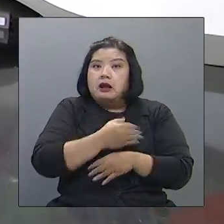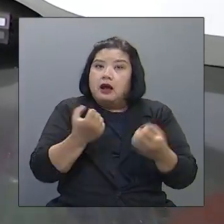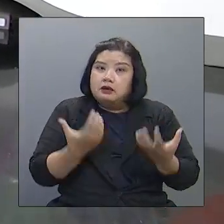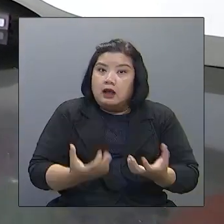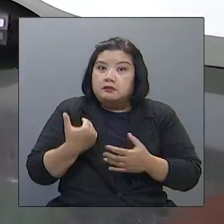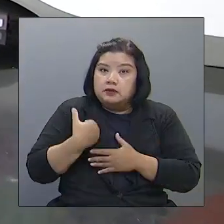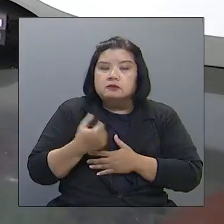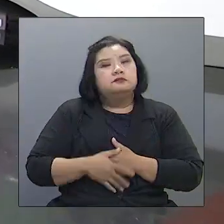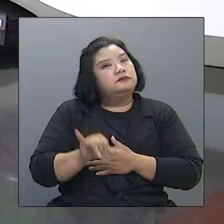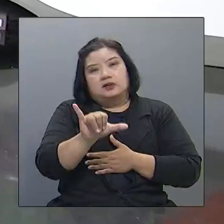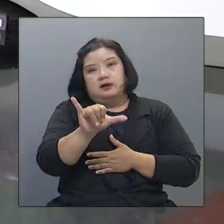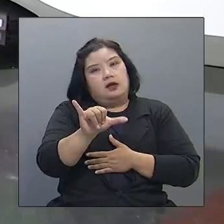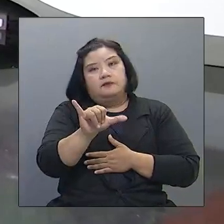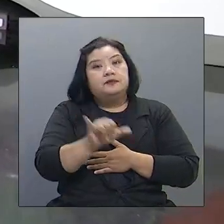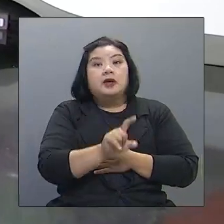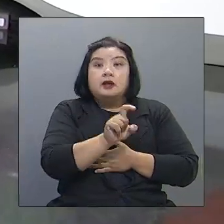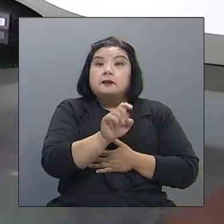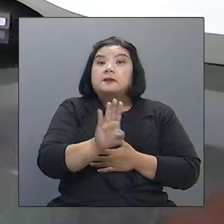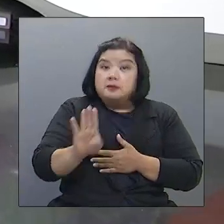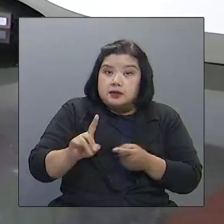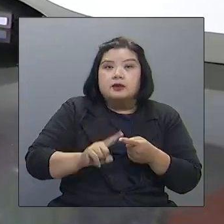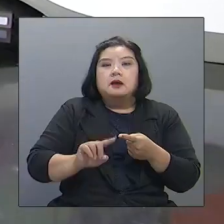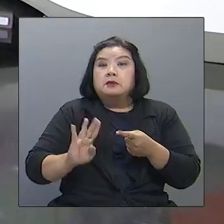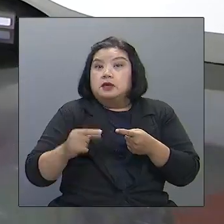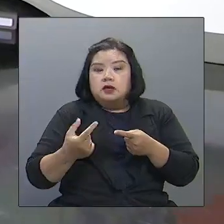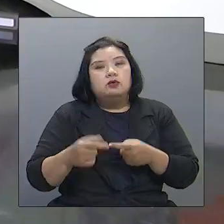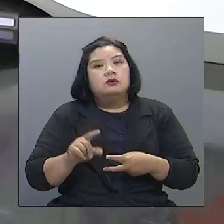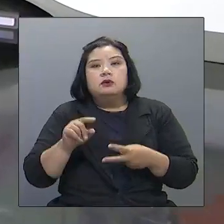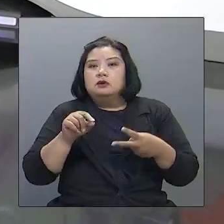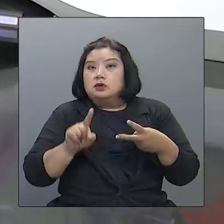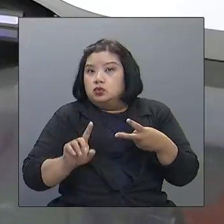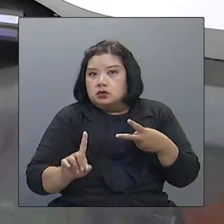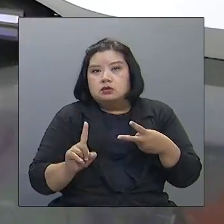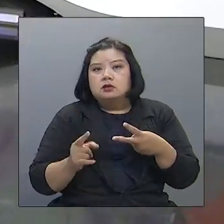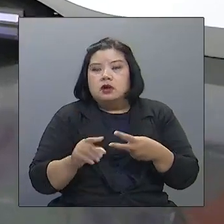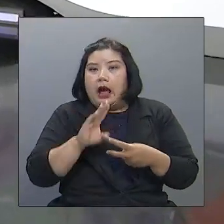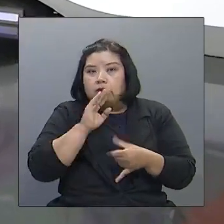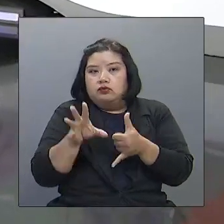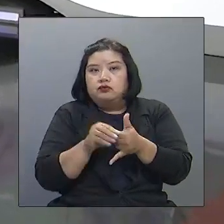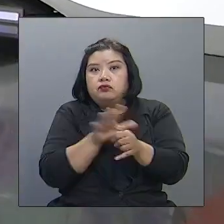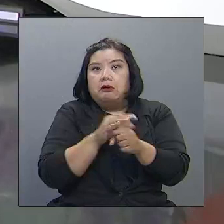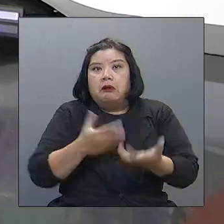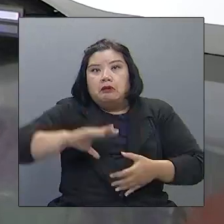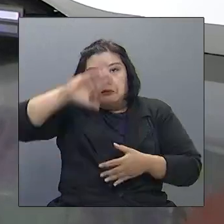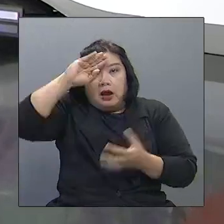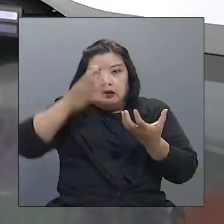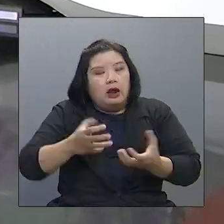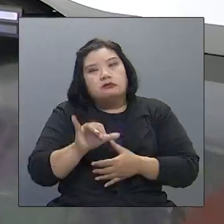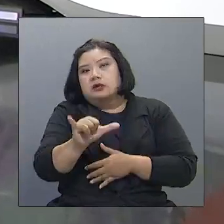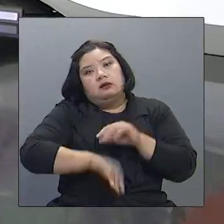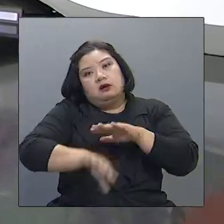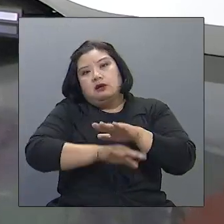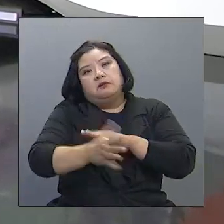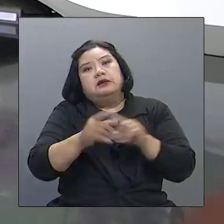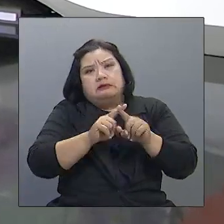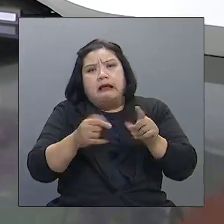ม่มีข้อมูลจาก XBB และ BQ1.1 เรื่องความรุนแรงนะครับแต่ครั้งนี้ประเด็นคือว่าพอการกระจายของเชื้อเกิดขึ้นได้ง่